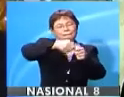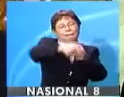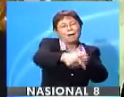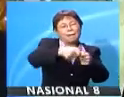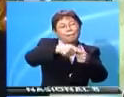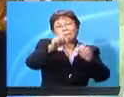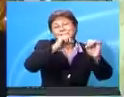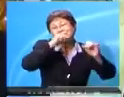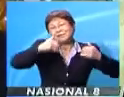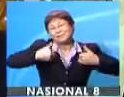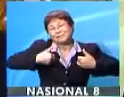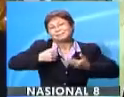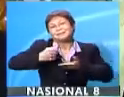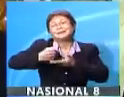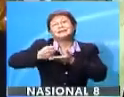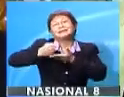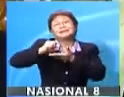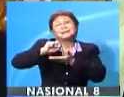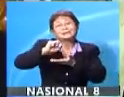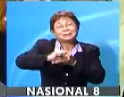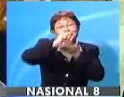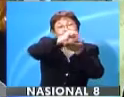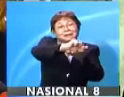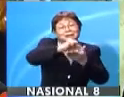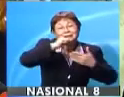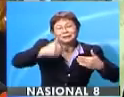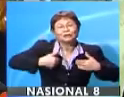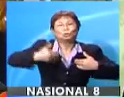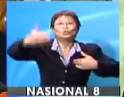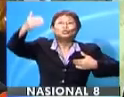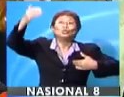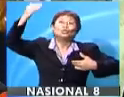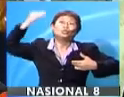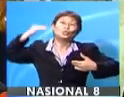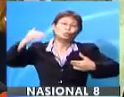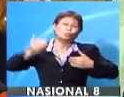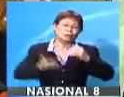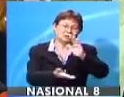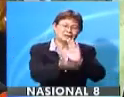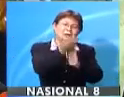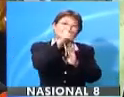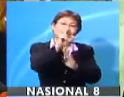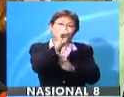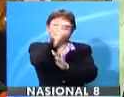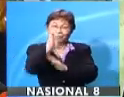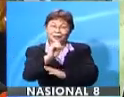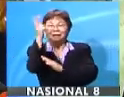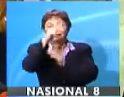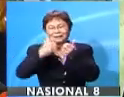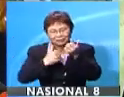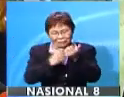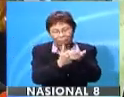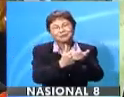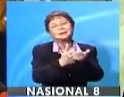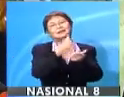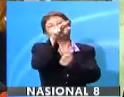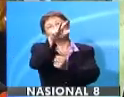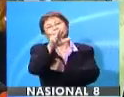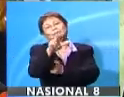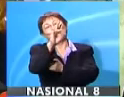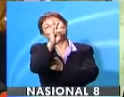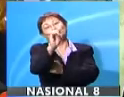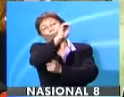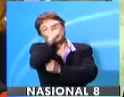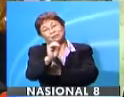tanpa subsidi. Tadi dulu kita bayar 30, kita dah naikkan 30%, masih kerajaan subsidi 70%.